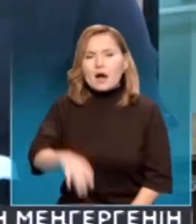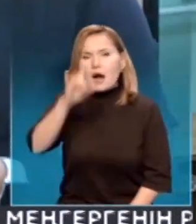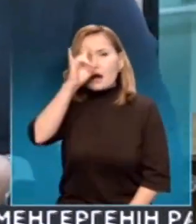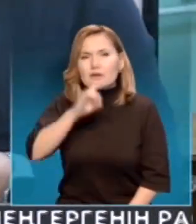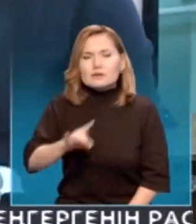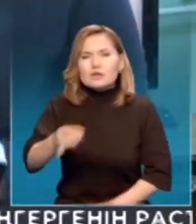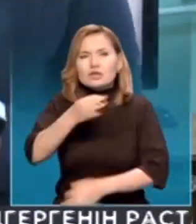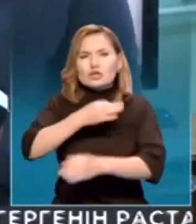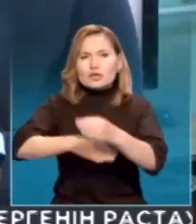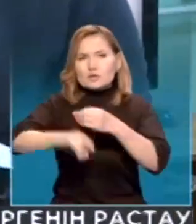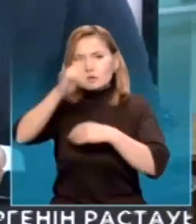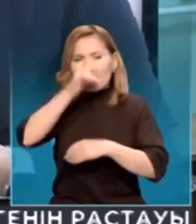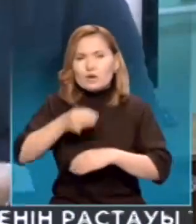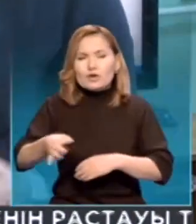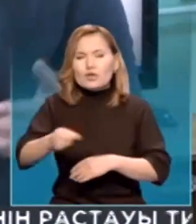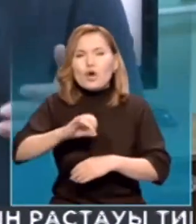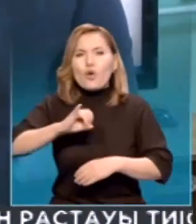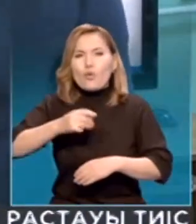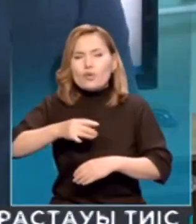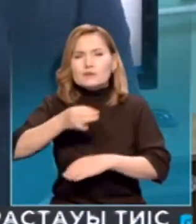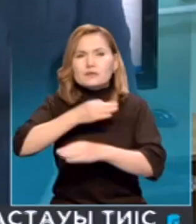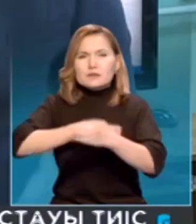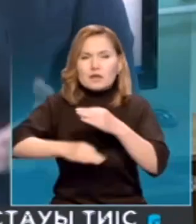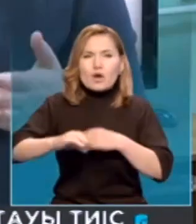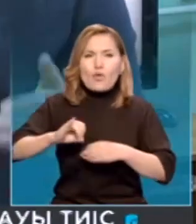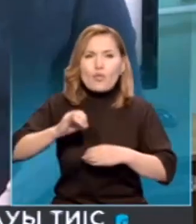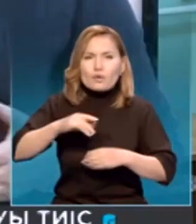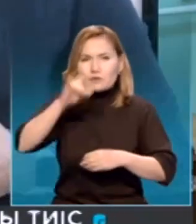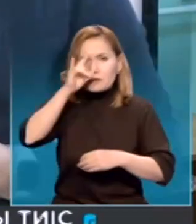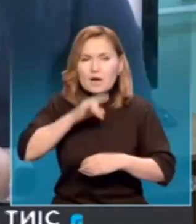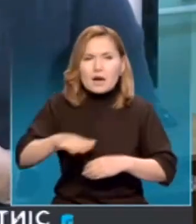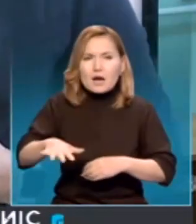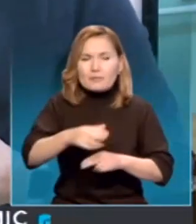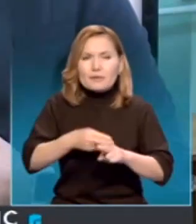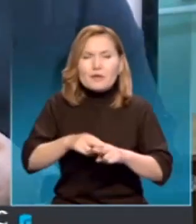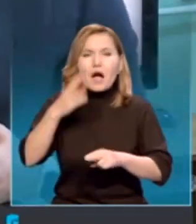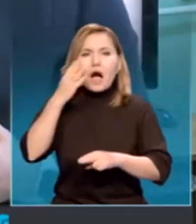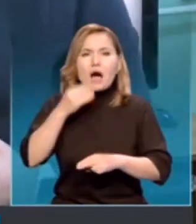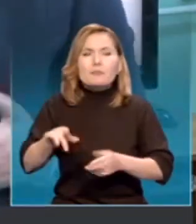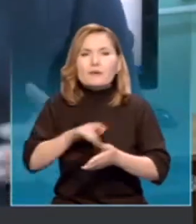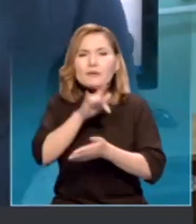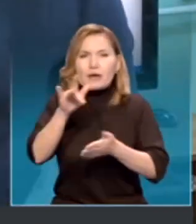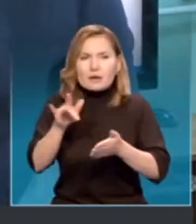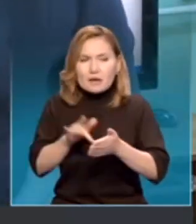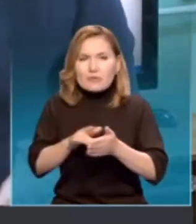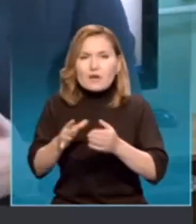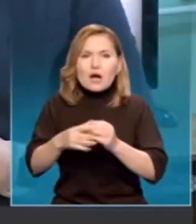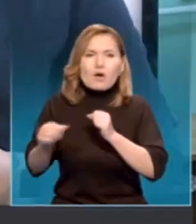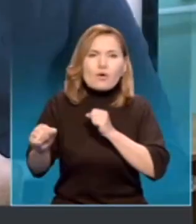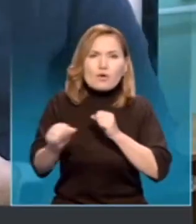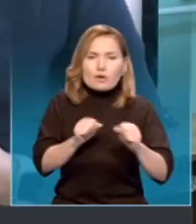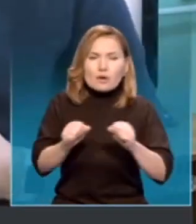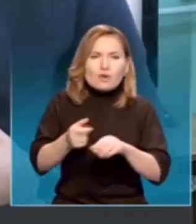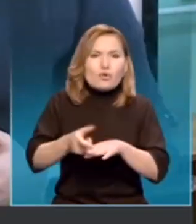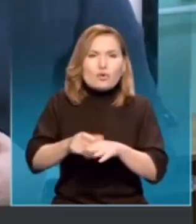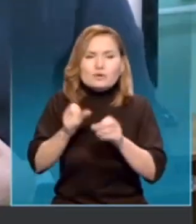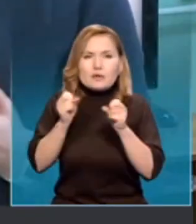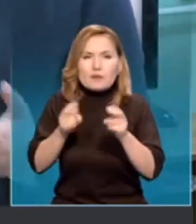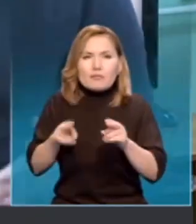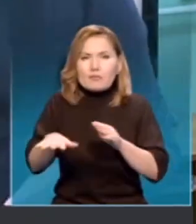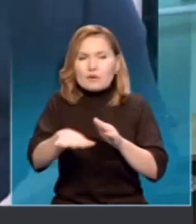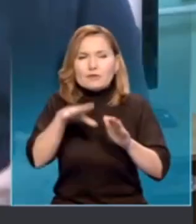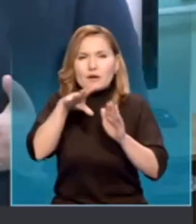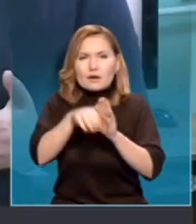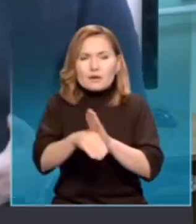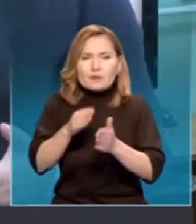Еліміздің шығысынан бастап, оңтүстік шығыс, оңтүстік өңгілер, соның ішінде Алматы қаласы сейсмикалық қауіпті аймаққа жатады.